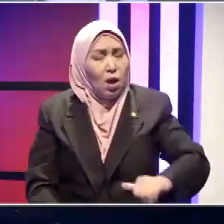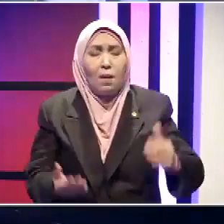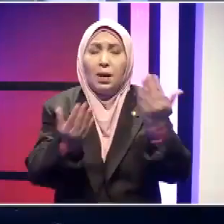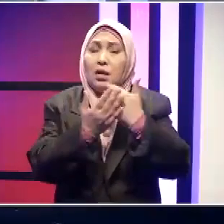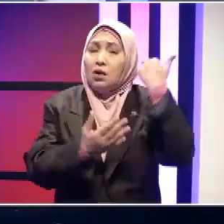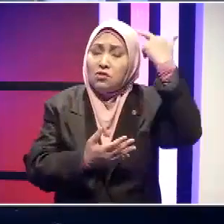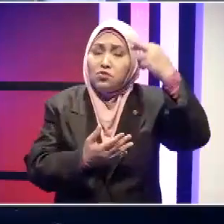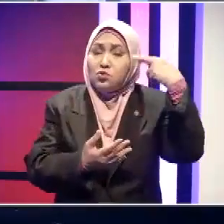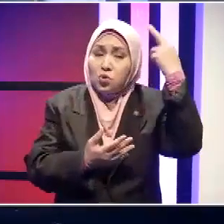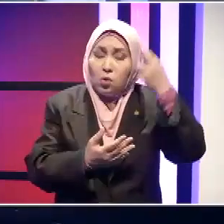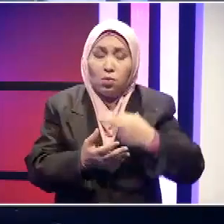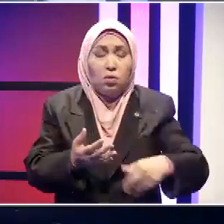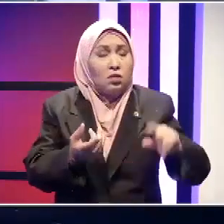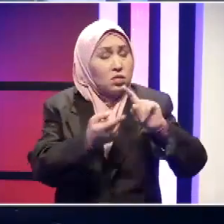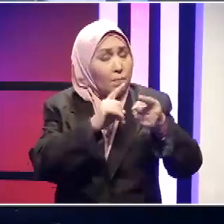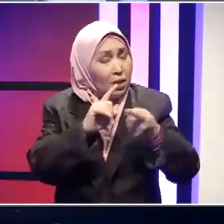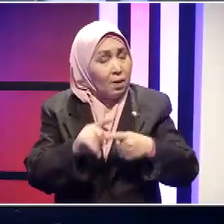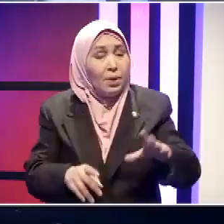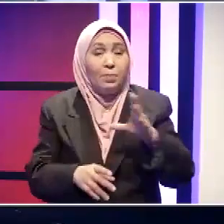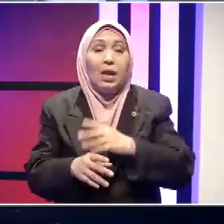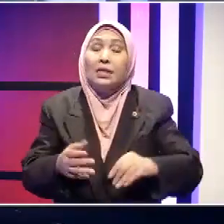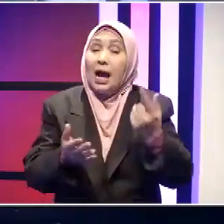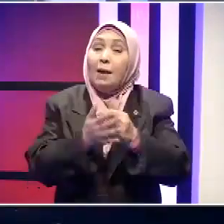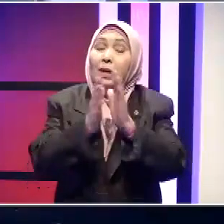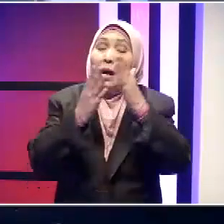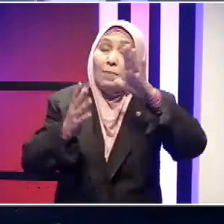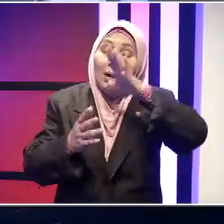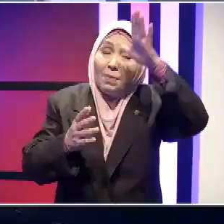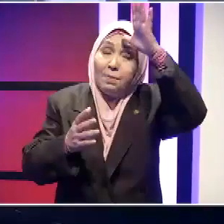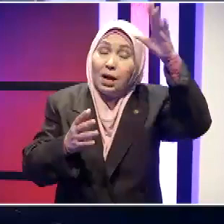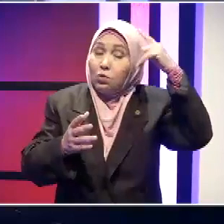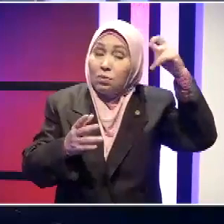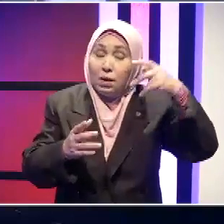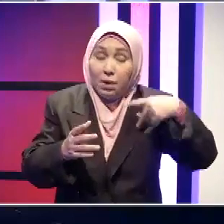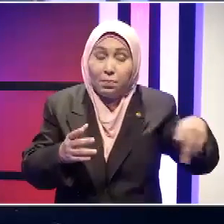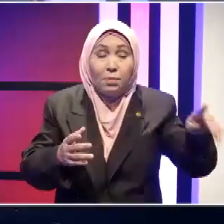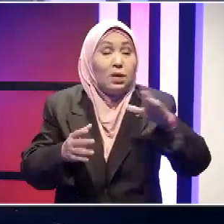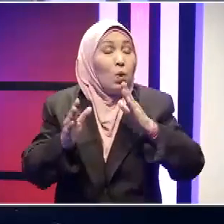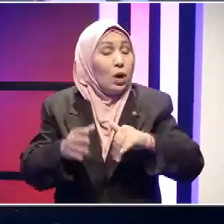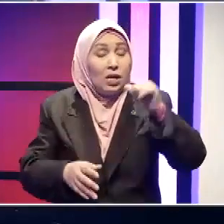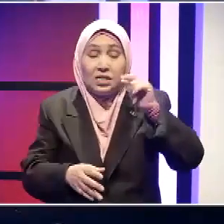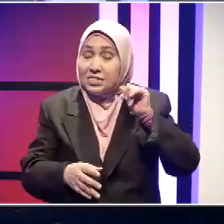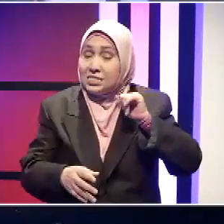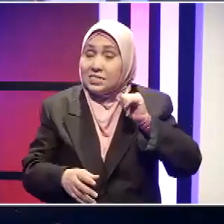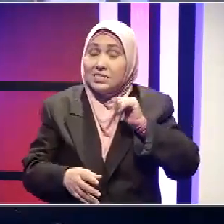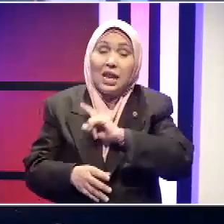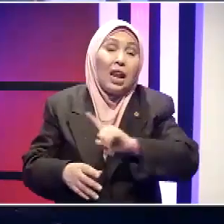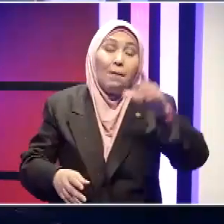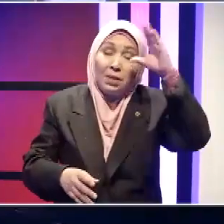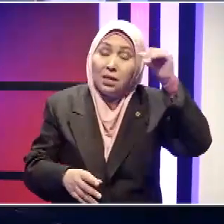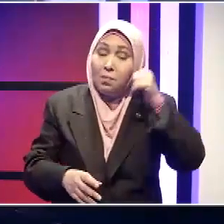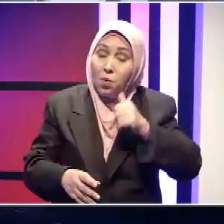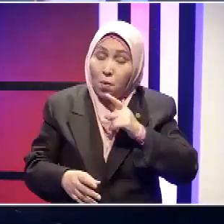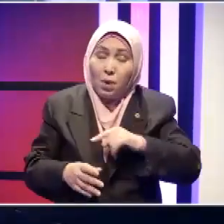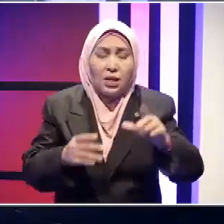ala rasulillah wa ala alih Wah ada kabarnya nonton The tonton perempuan muslimin dan muslimah sahabat-sahabat Quran yang